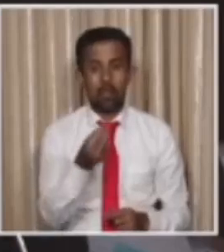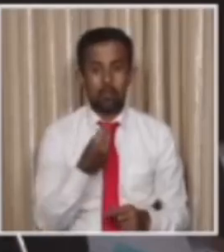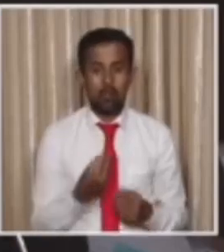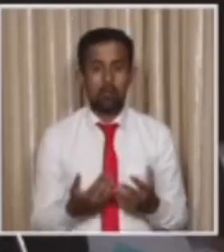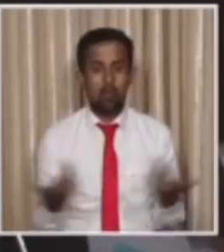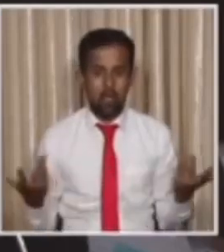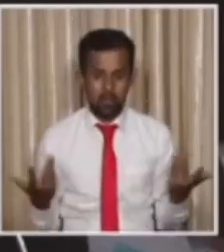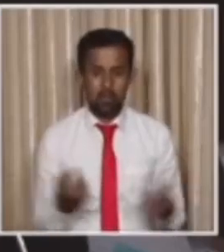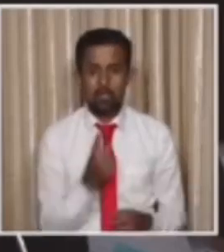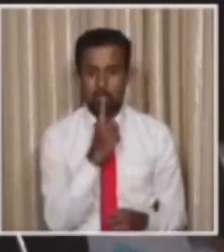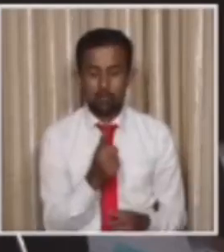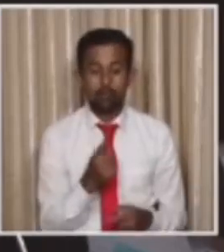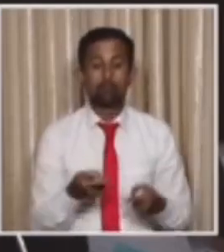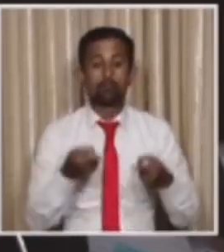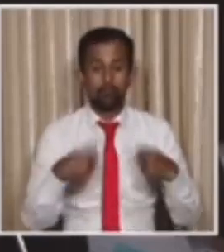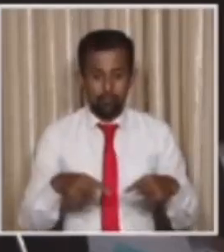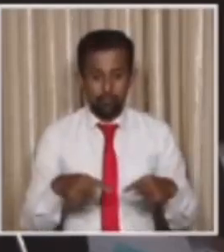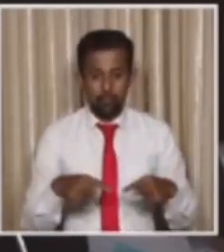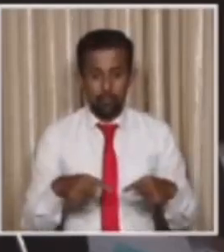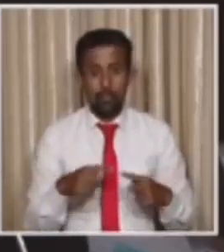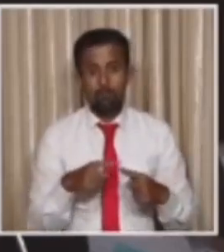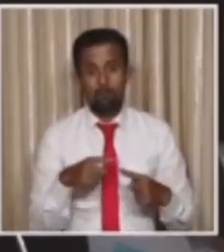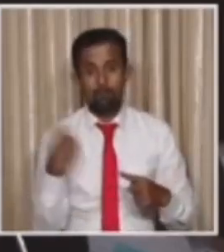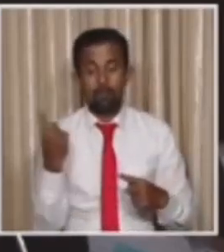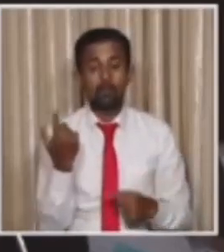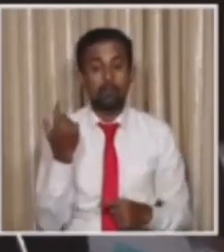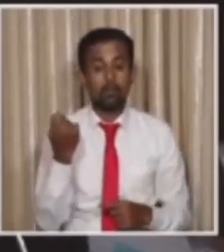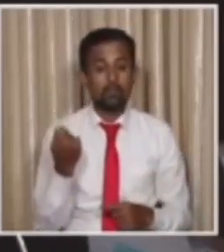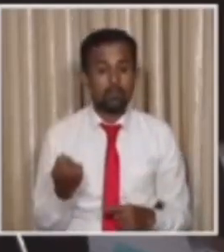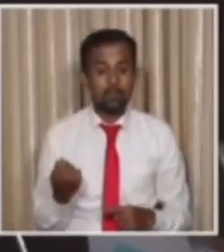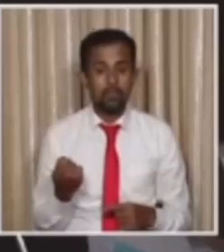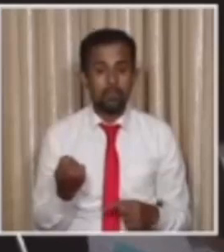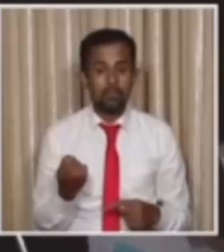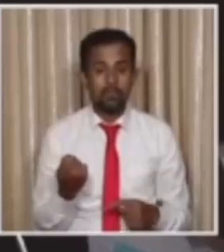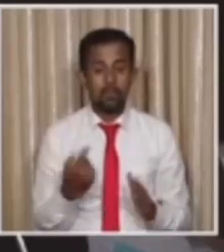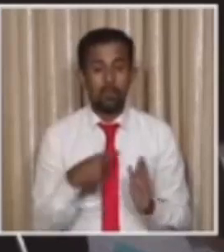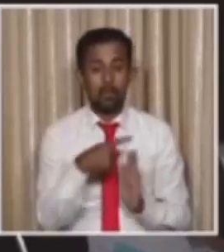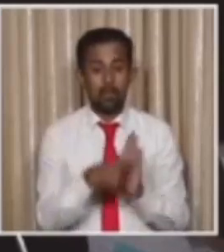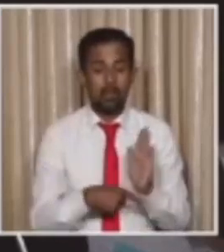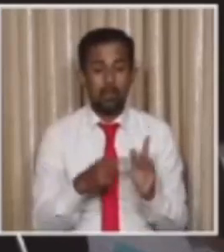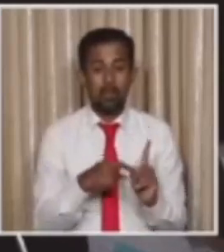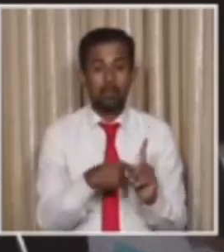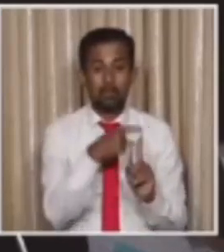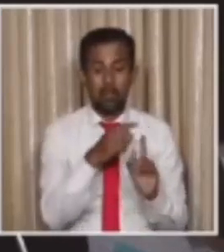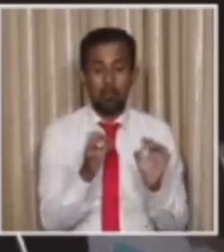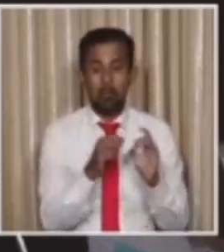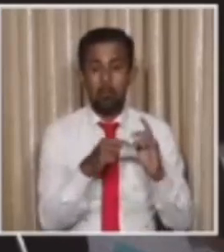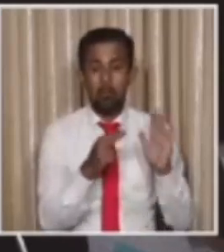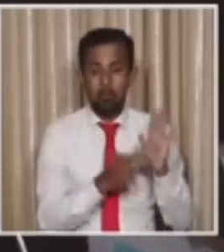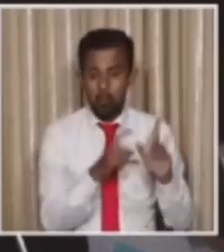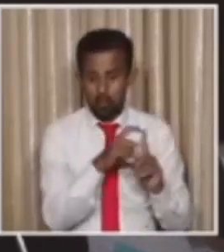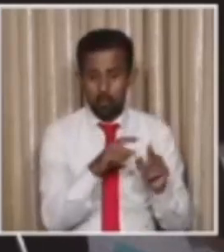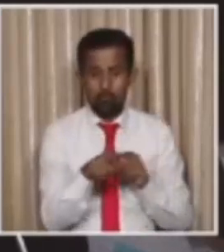කියලා තියෙනවා. ඊළඟට වෙනත් මූලාශ්‍ර වලින් SL ශ්‍රී ලංකා සංවර්ධන බැඳුම් කර හෝ වෙනත්